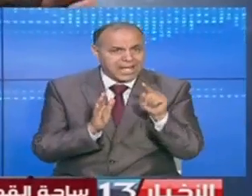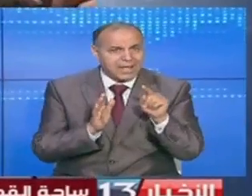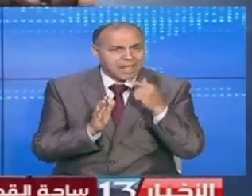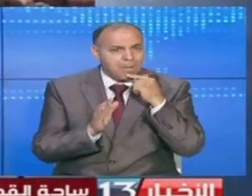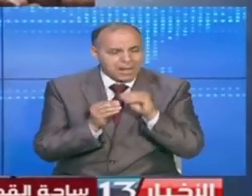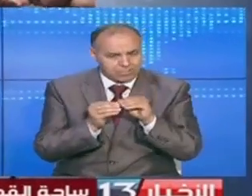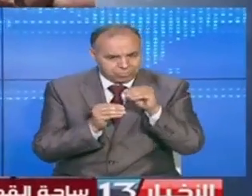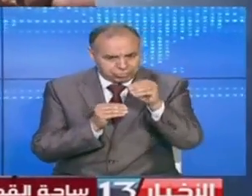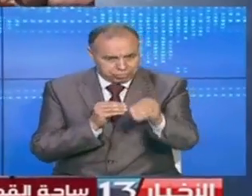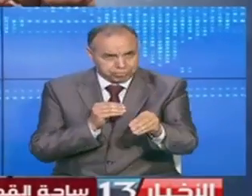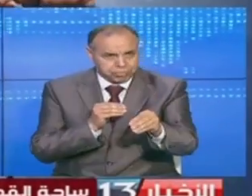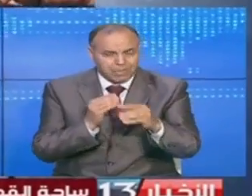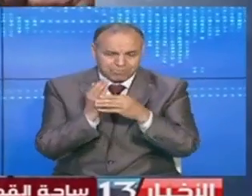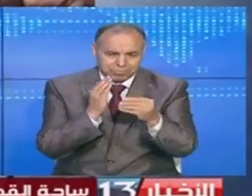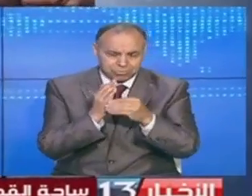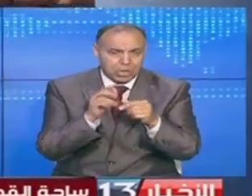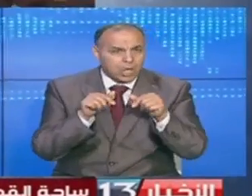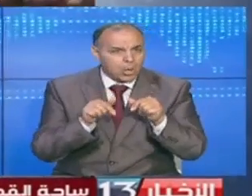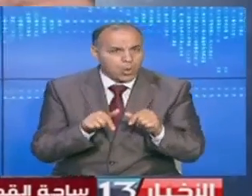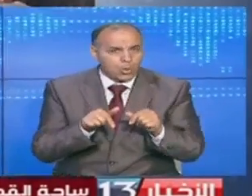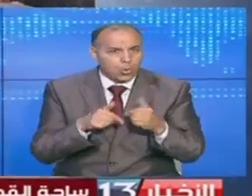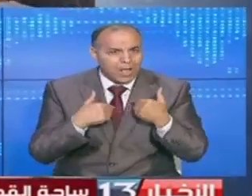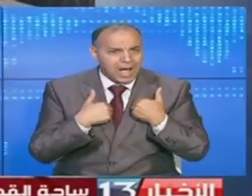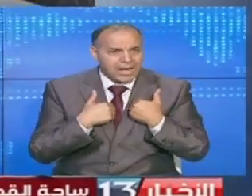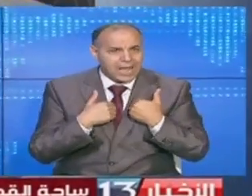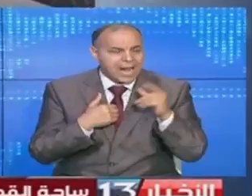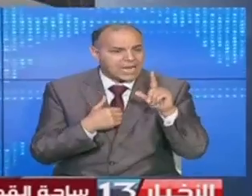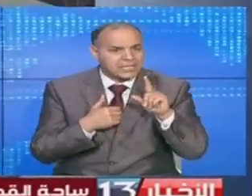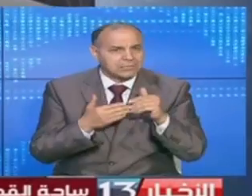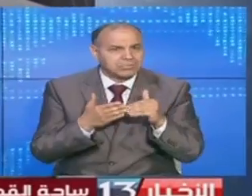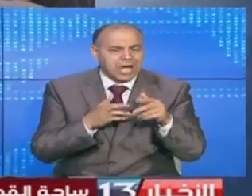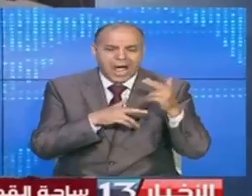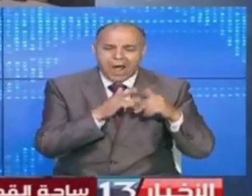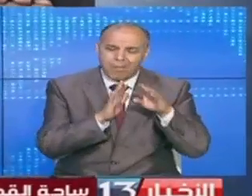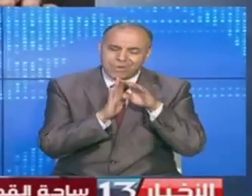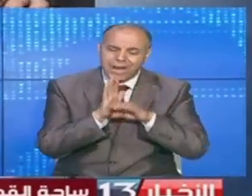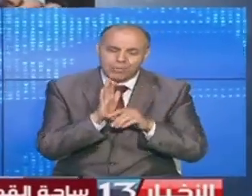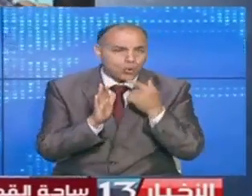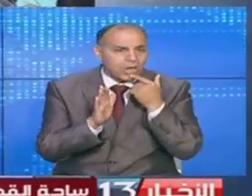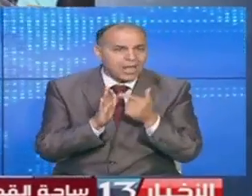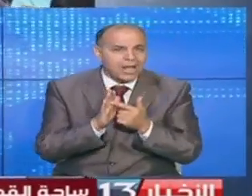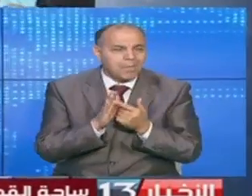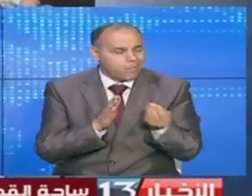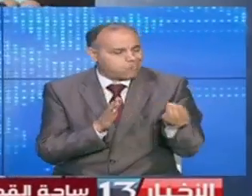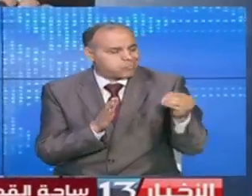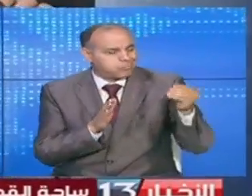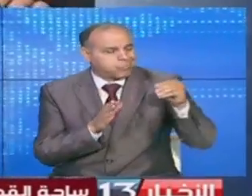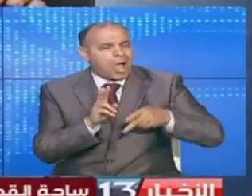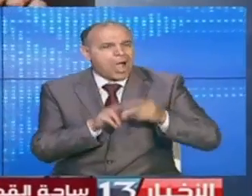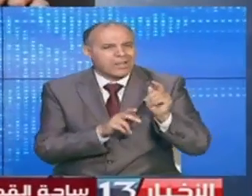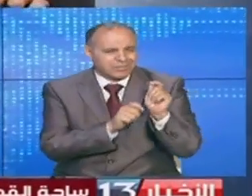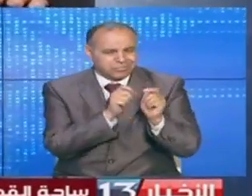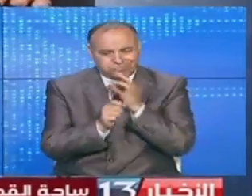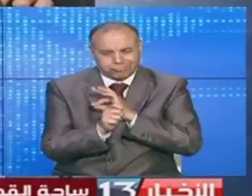يقع تاجيل الاقساط، احنا اليوم بالنسبه لليزينغ راهي قاعده تعمل له في اعاده جدوله باش يصير لانتيريس على المده اللي